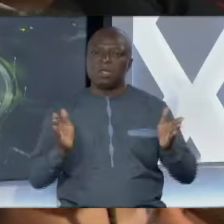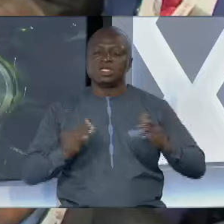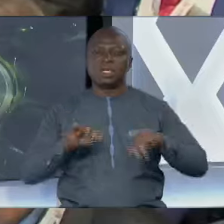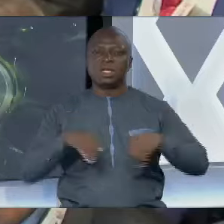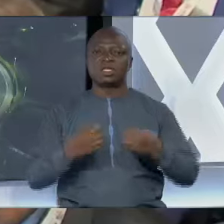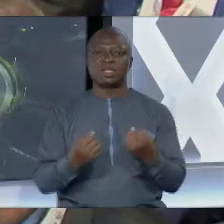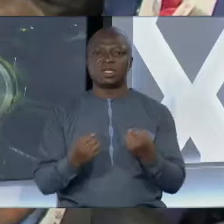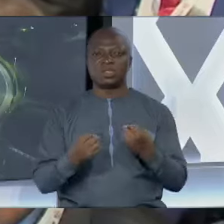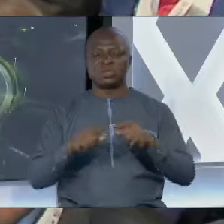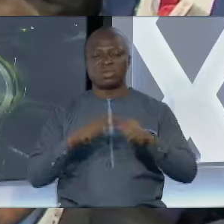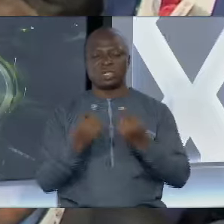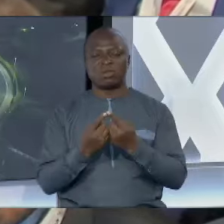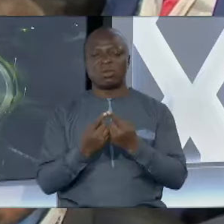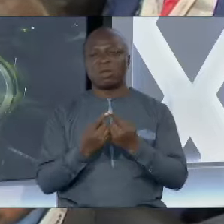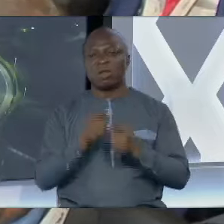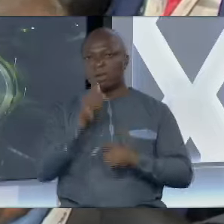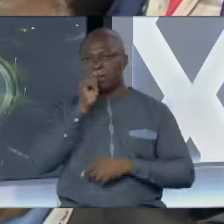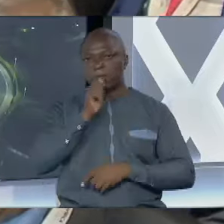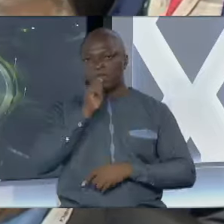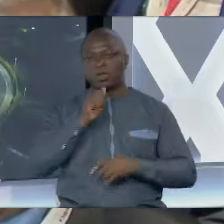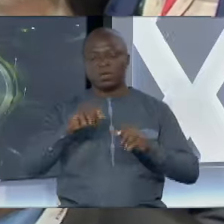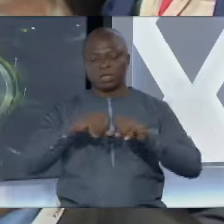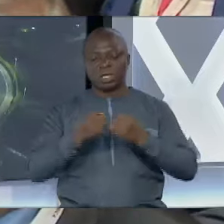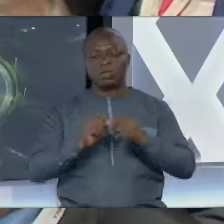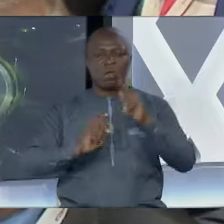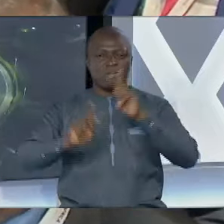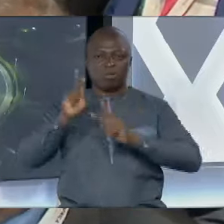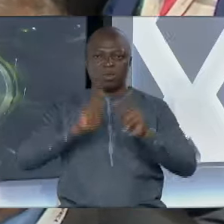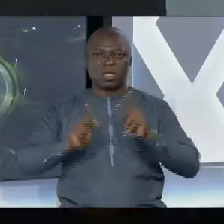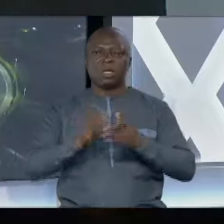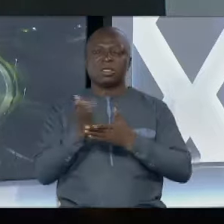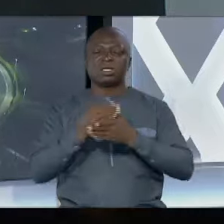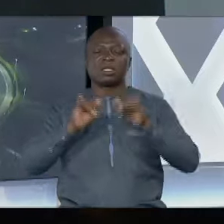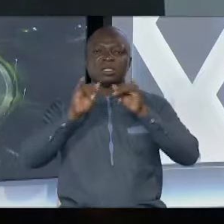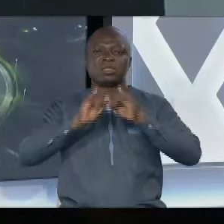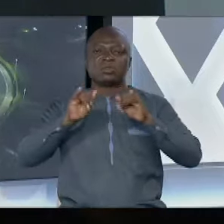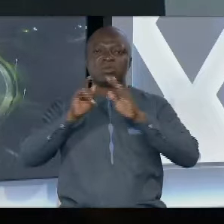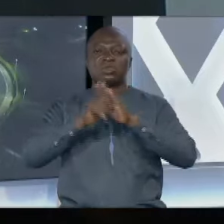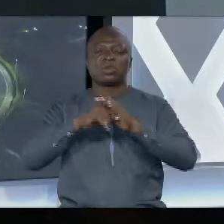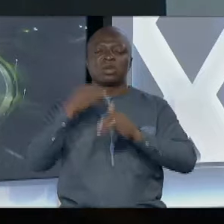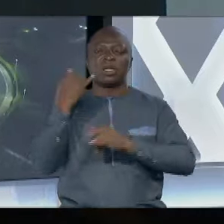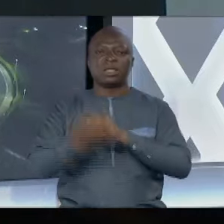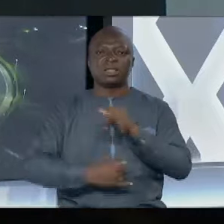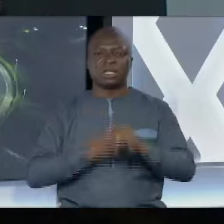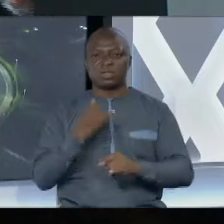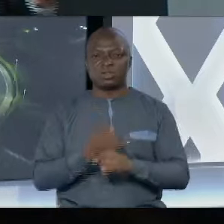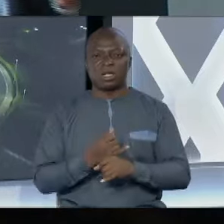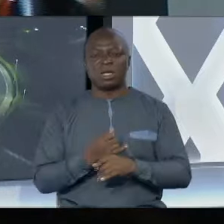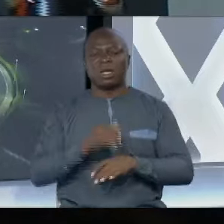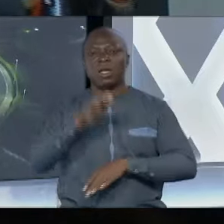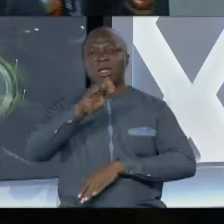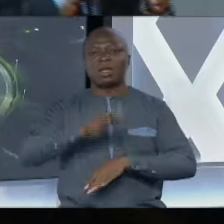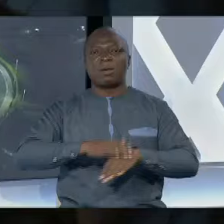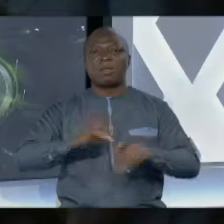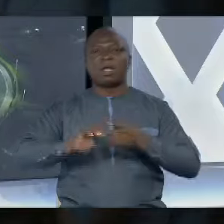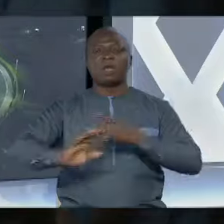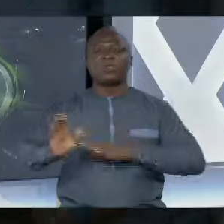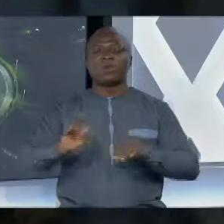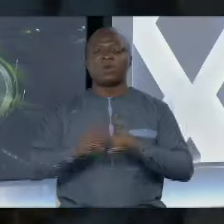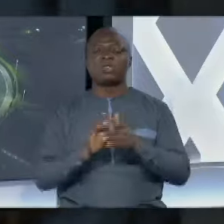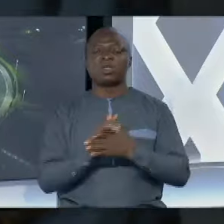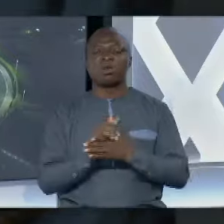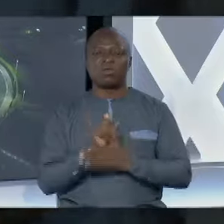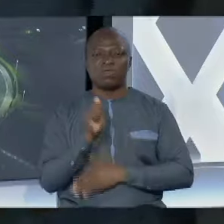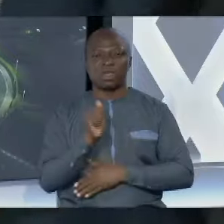du secteur privé, du secteur public et des institutions internationales. Un appel à se faire